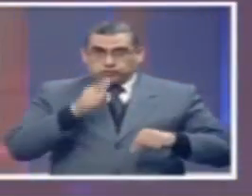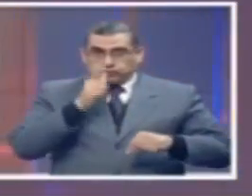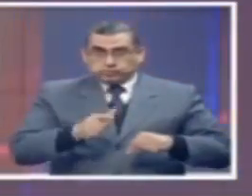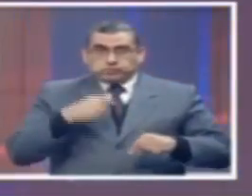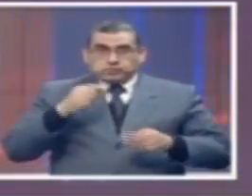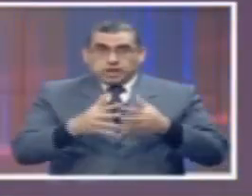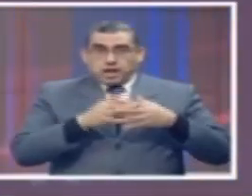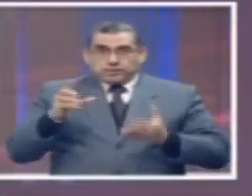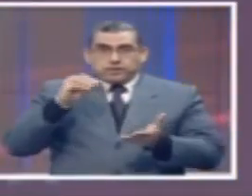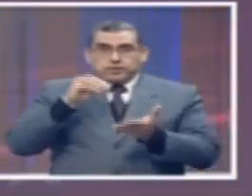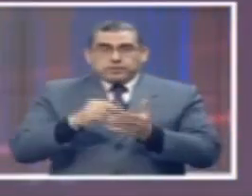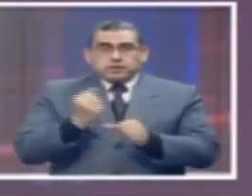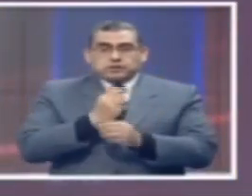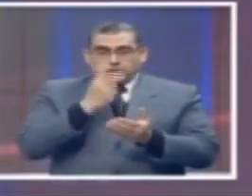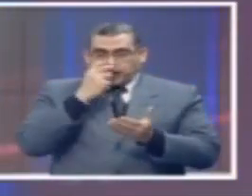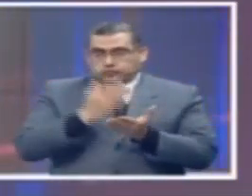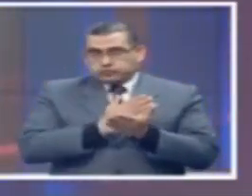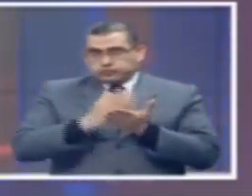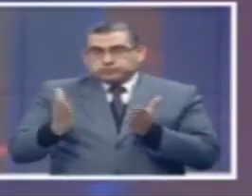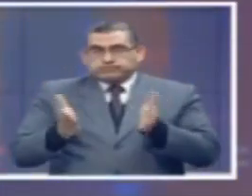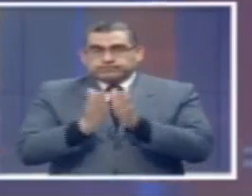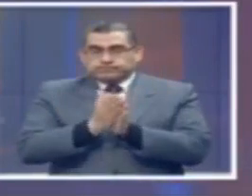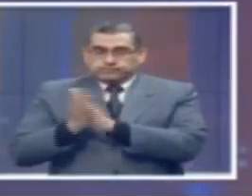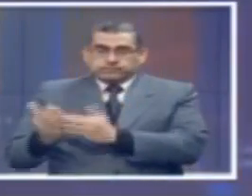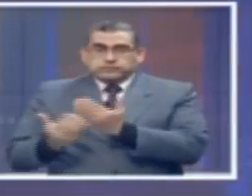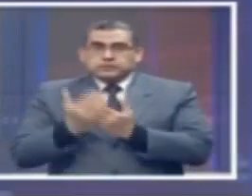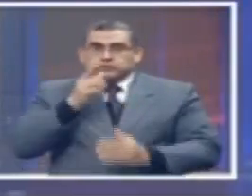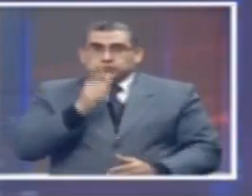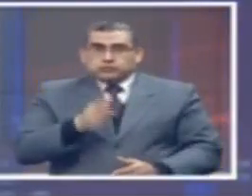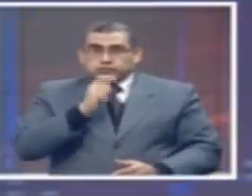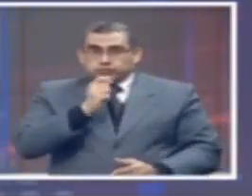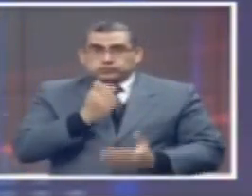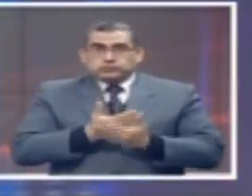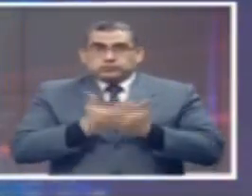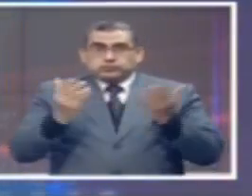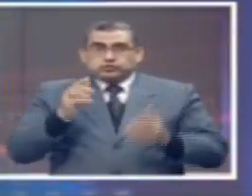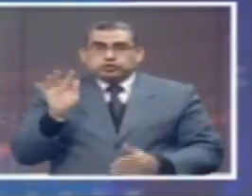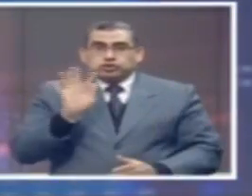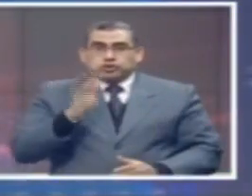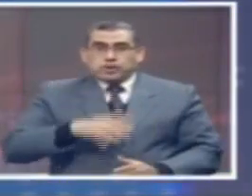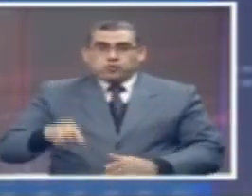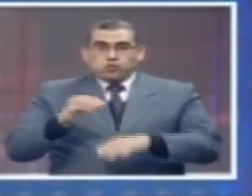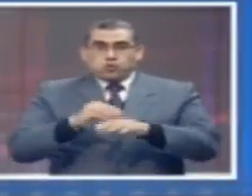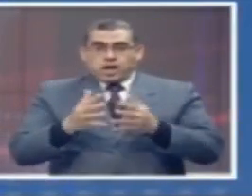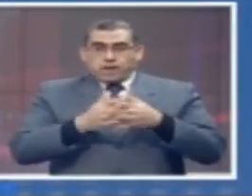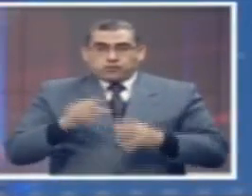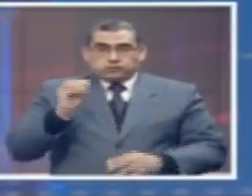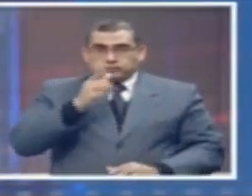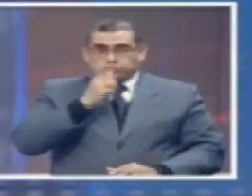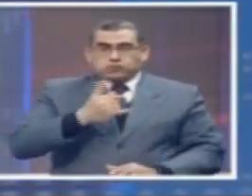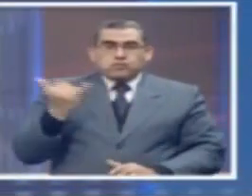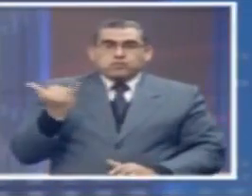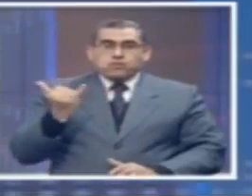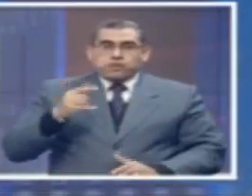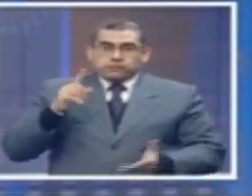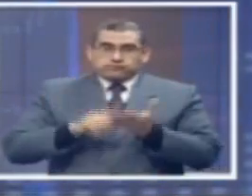أن الولايات المتحدة ستبدأ عهدا جديدا، جاء ذلك في كلمته في كلمة وجهها للشعب الأمريكي،